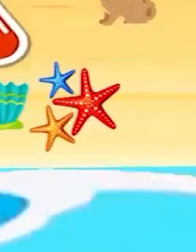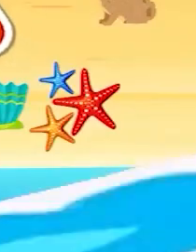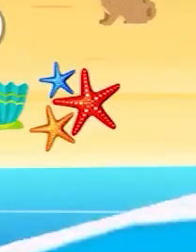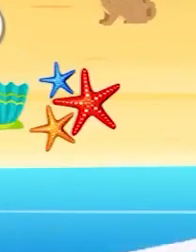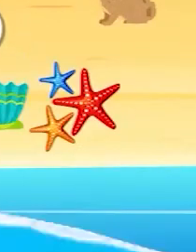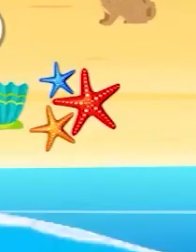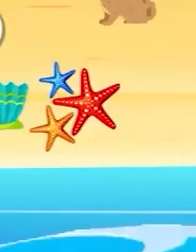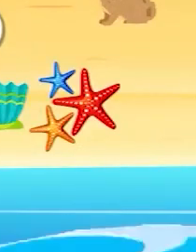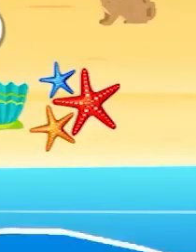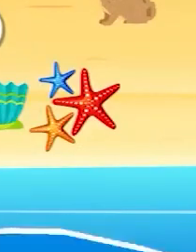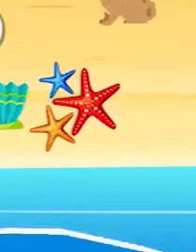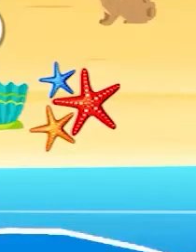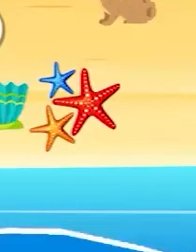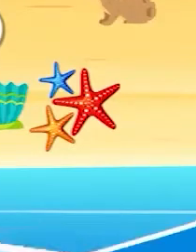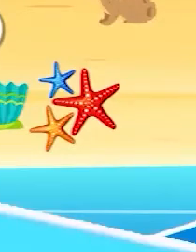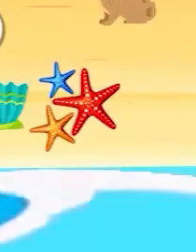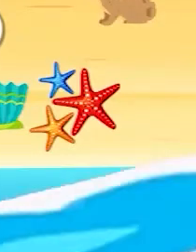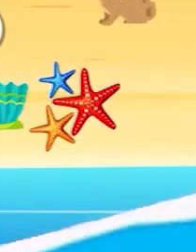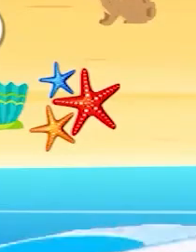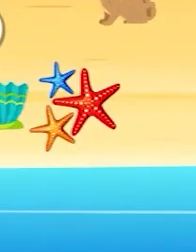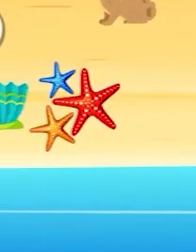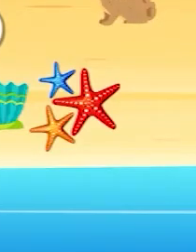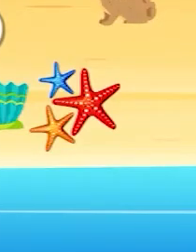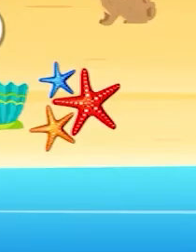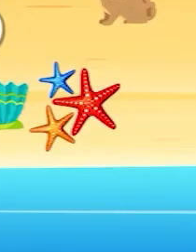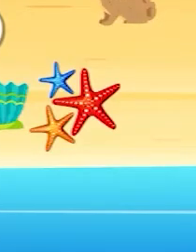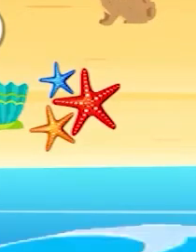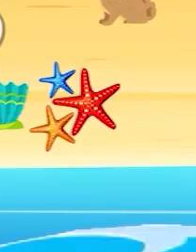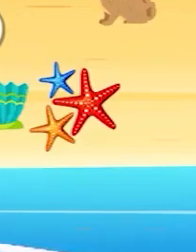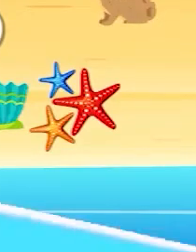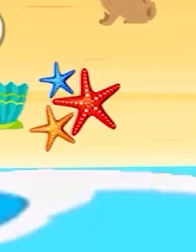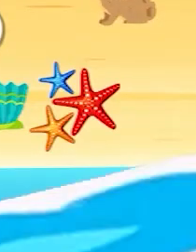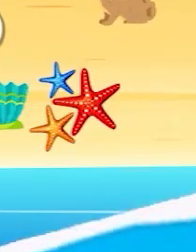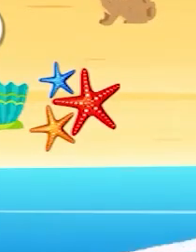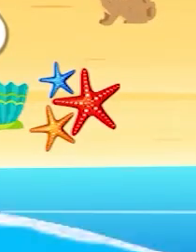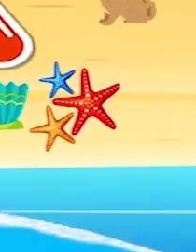The Adventures of Shen and Sha!